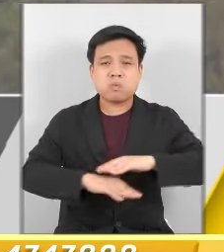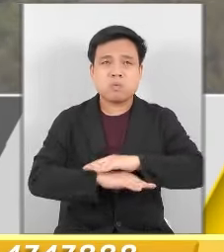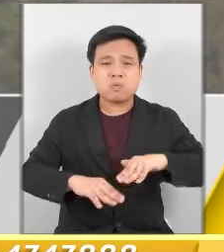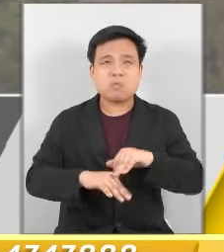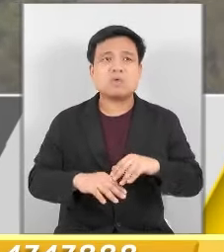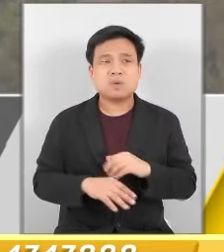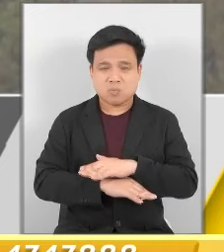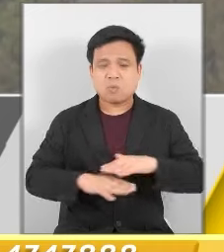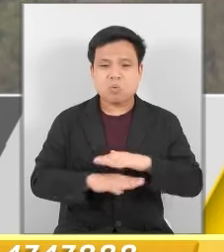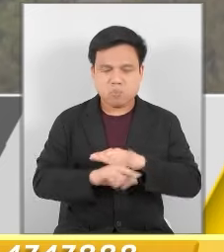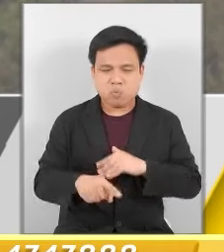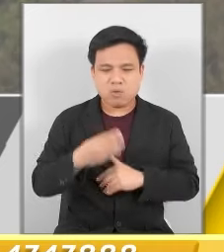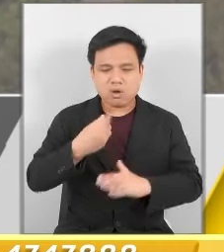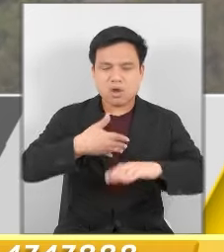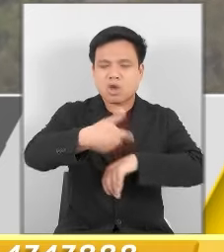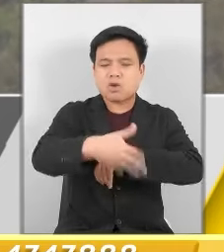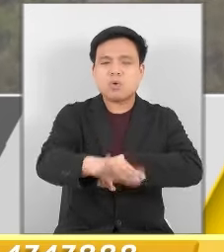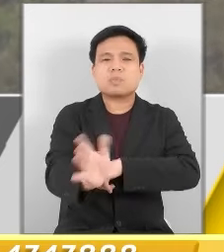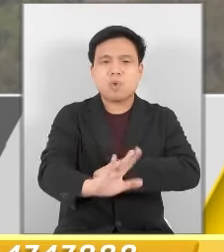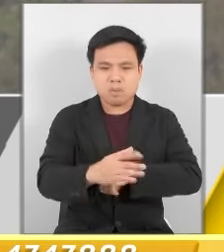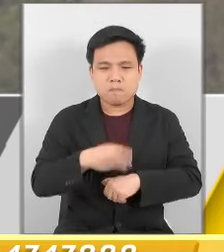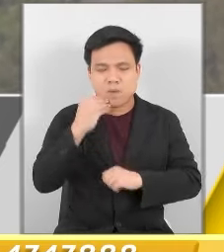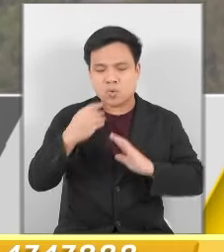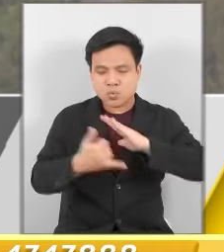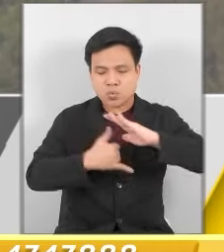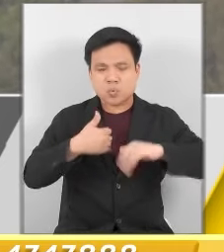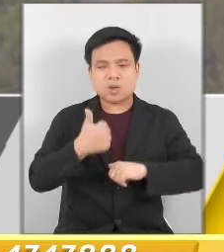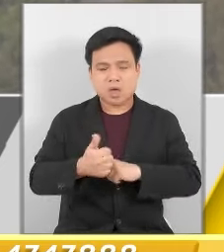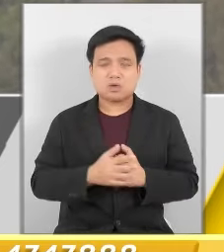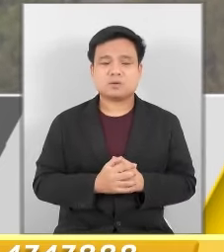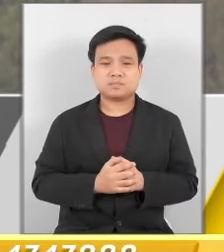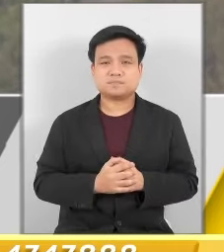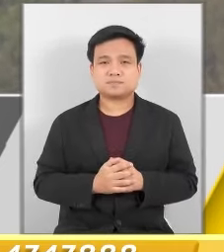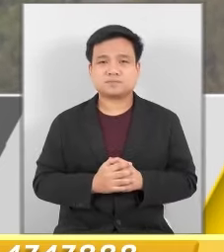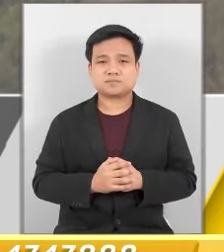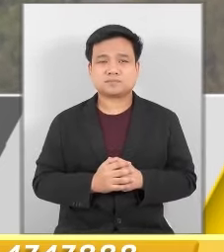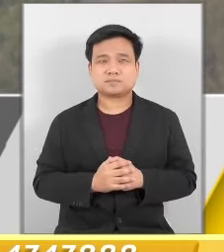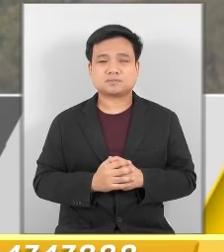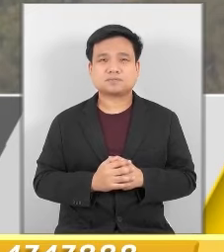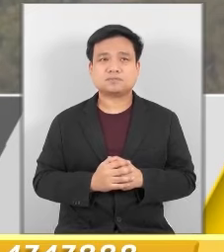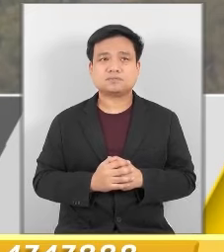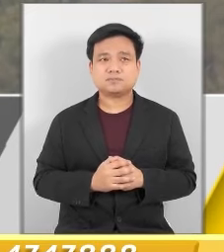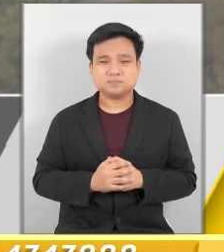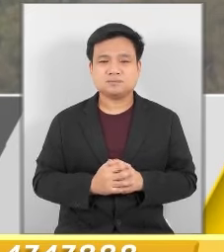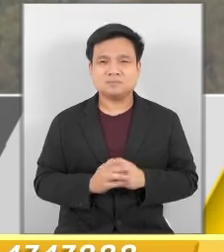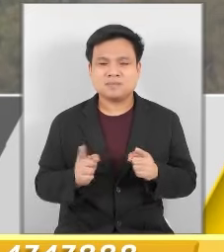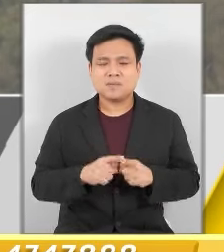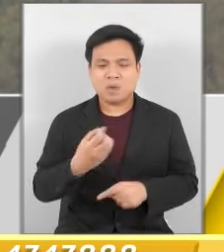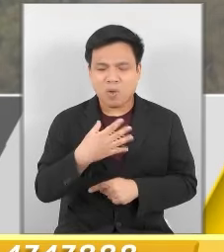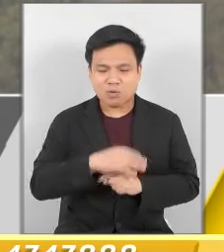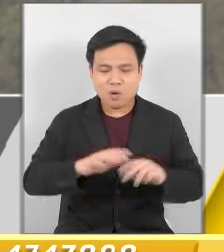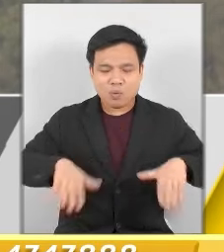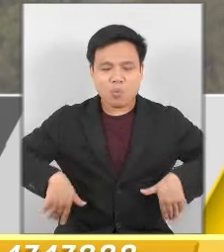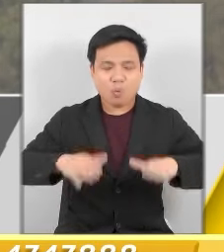แกว่งอยู่ที่บ้านเอาแล้วกันอยู่ในบ้านอย่าไปออกนอกบ้านแกว่งมแกว่งแขนแขเออมันดูเหมือนแเป็นผู้สูงอายุนะ